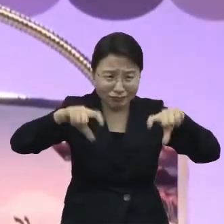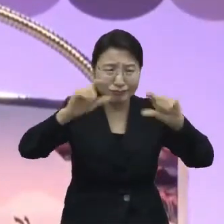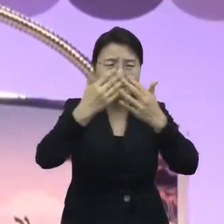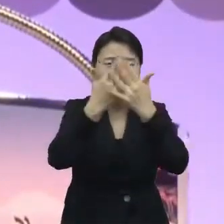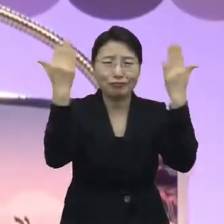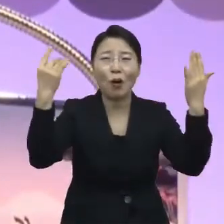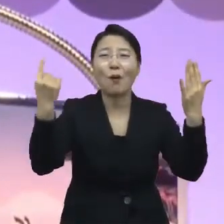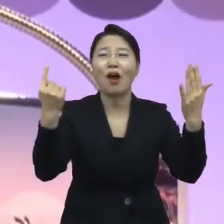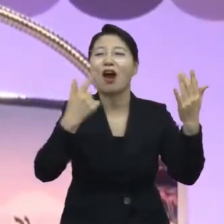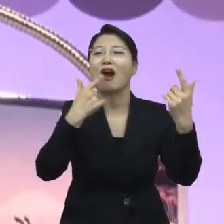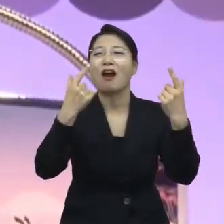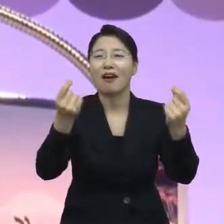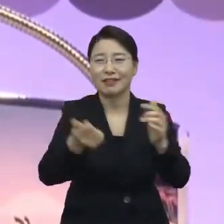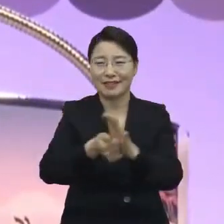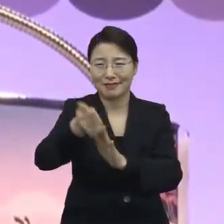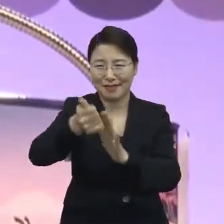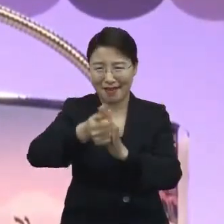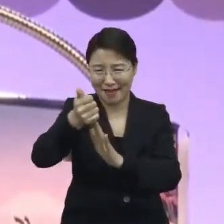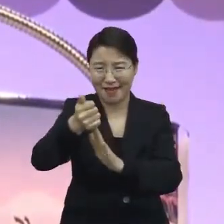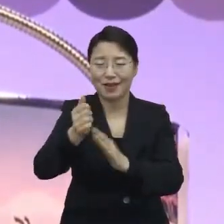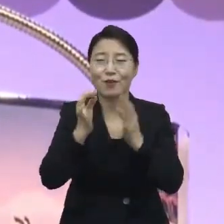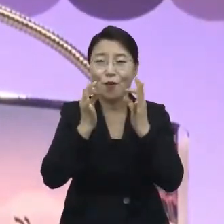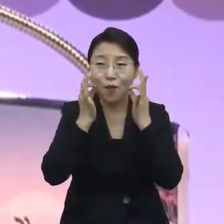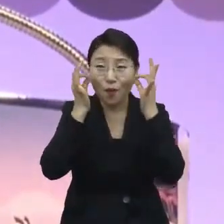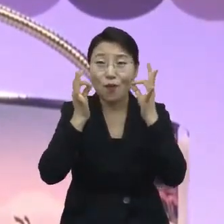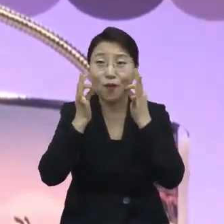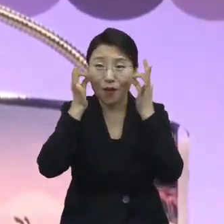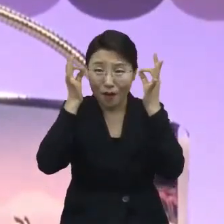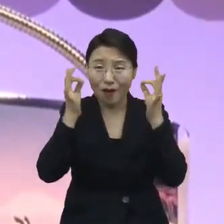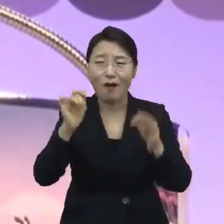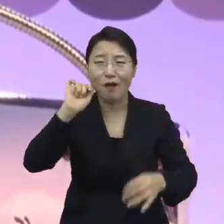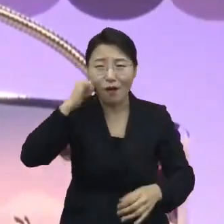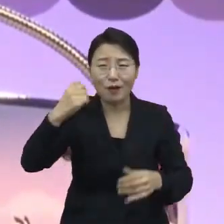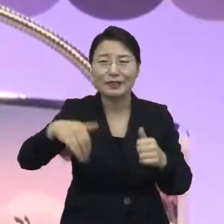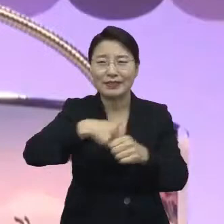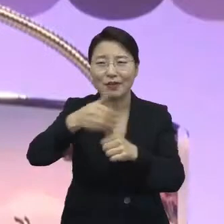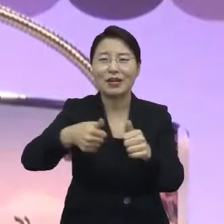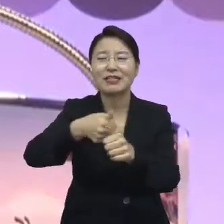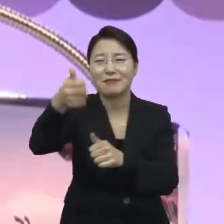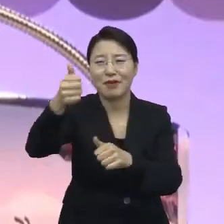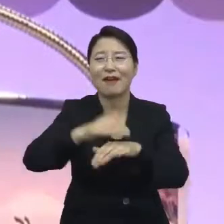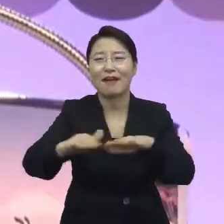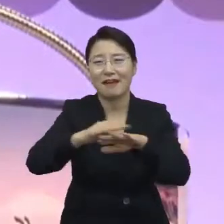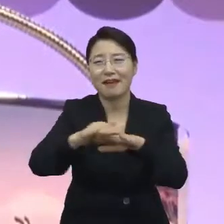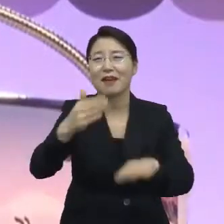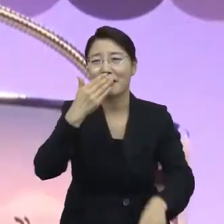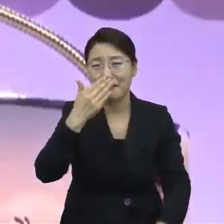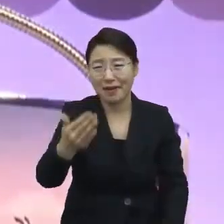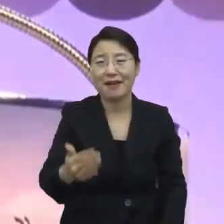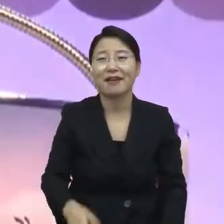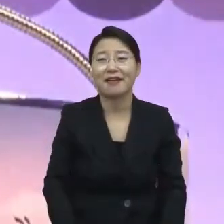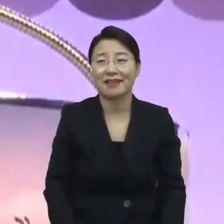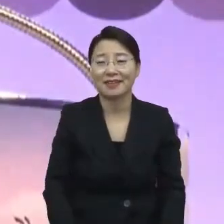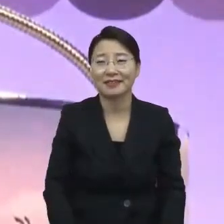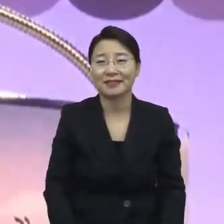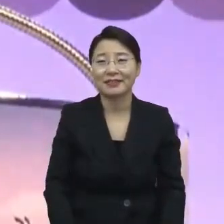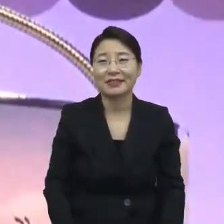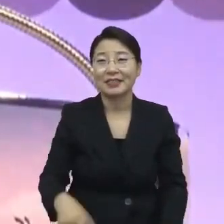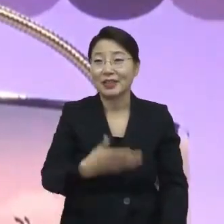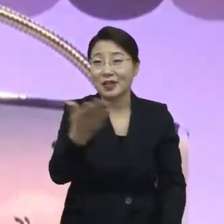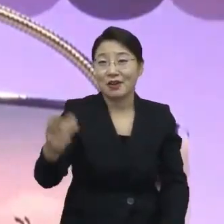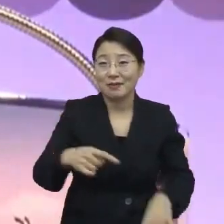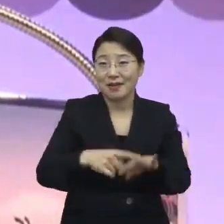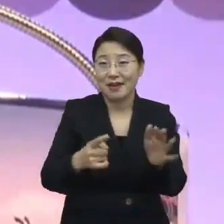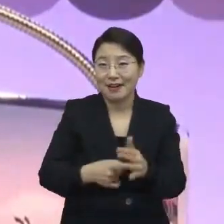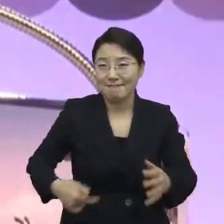희망을 잊지 않고 열심히 노력하면 어려운 시기를 극복하려는 의지가 통합된다면